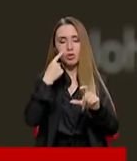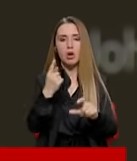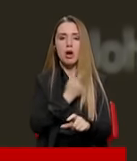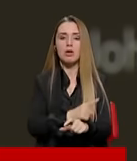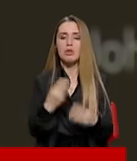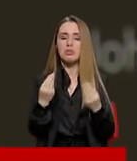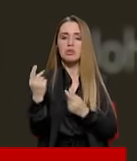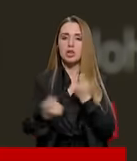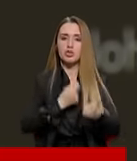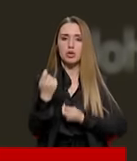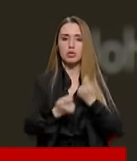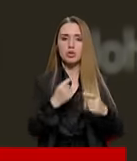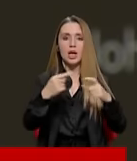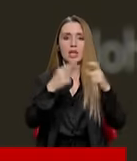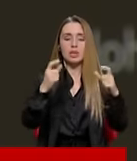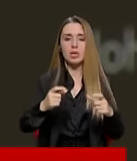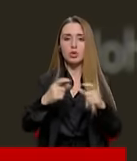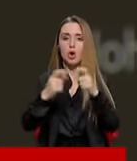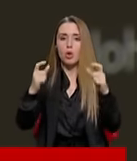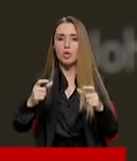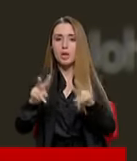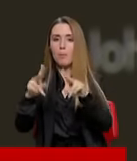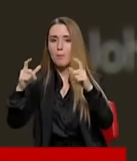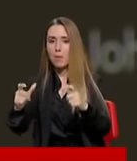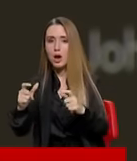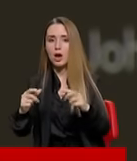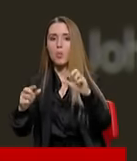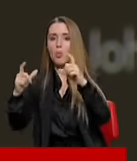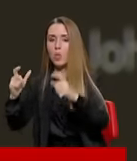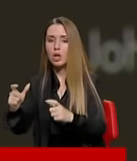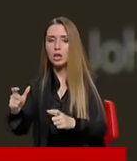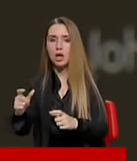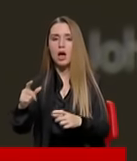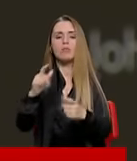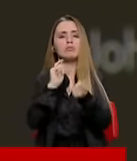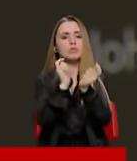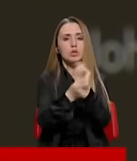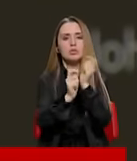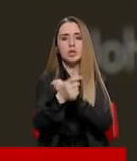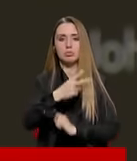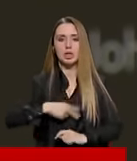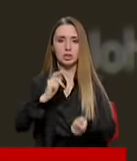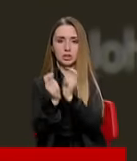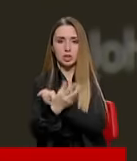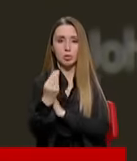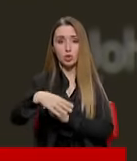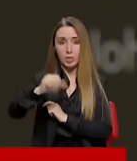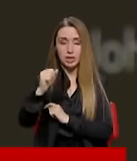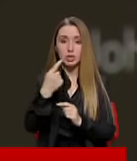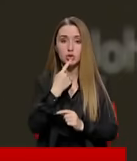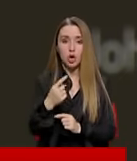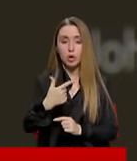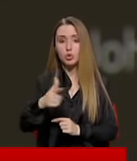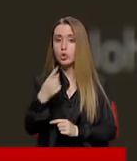güzel çalışıyor Etimeskut Gölbaşı Mamak Polatlı Bunlar el değiştiren belediyeler hemen merkezdeki sayıyorum